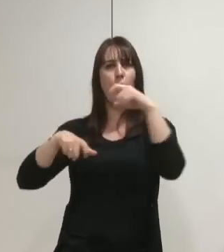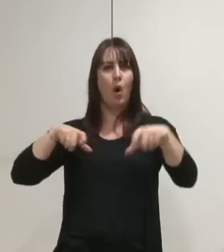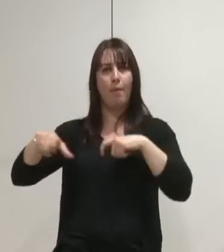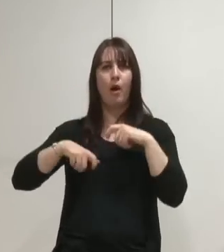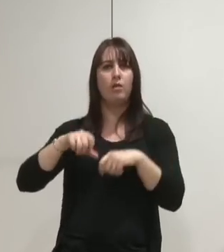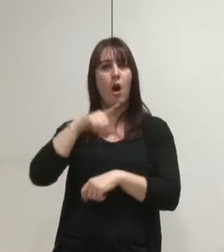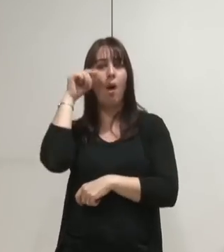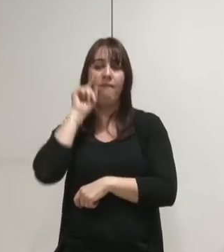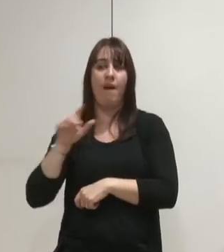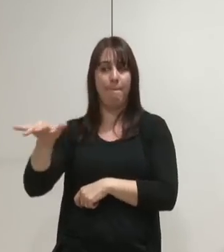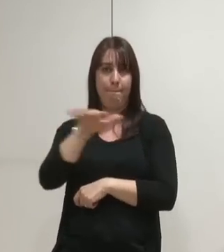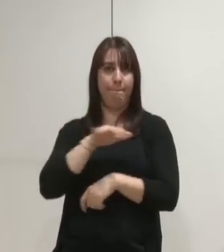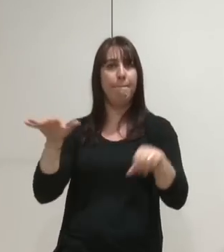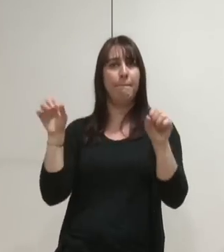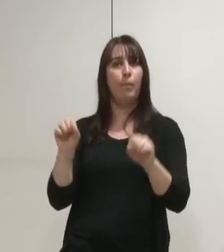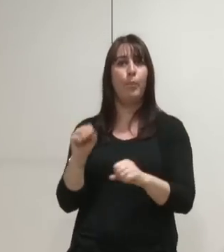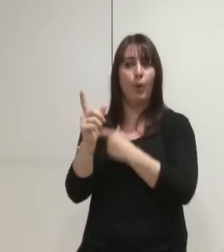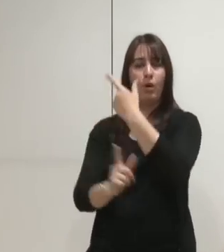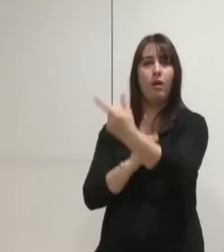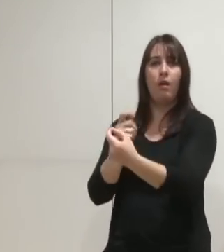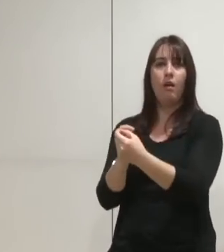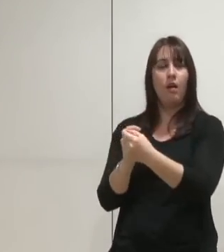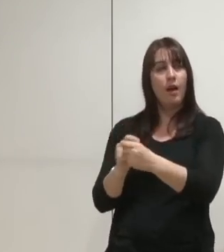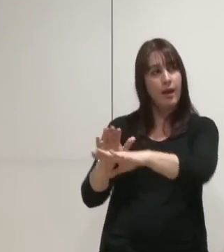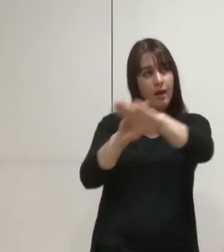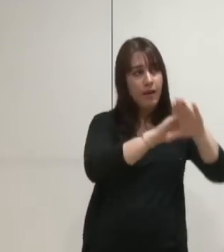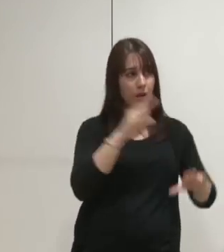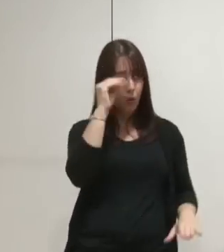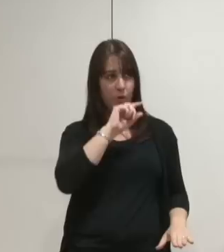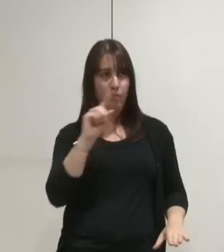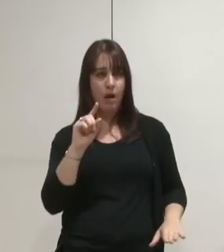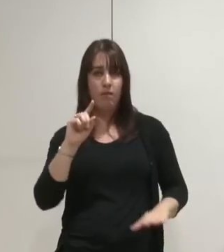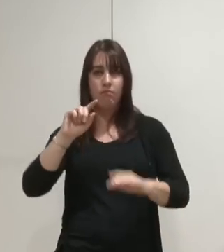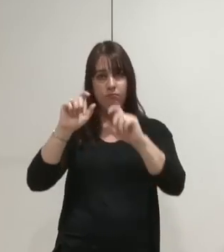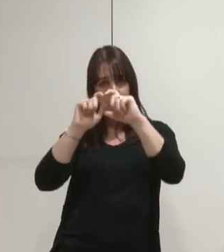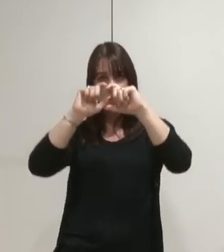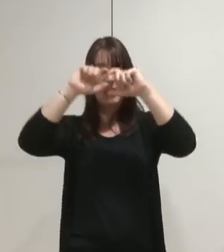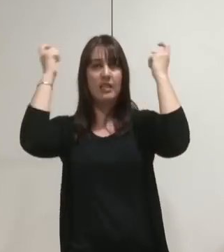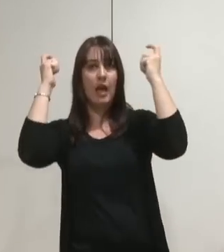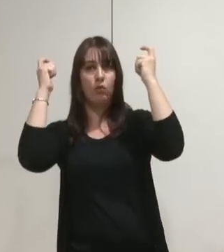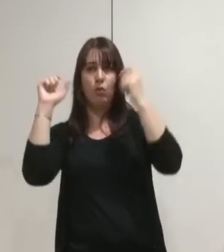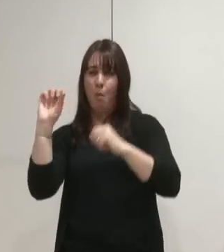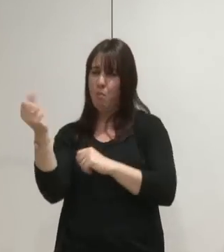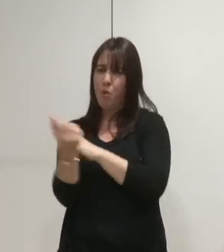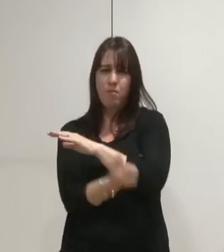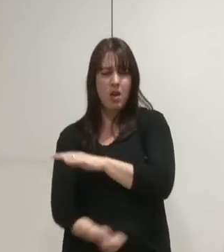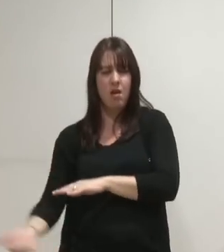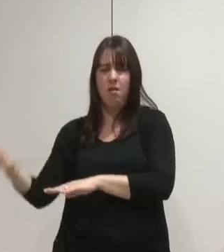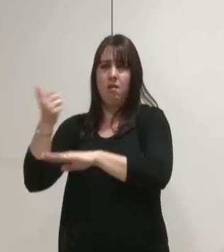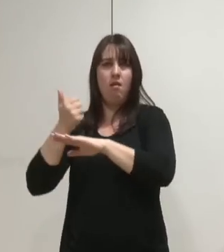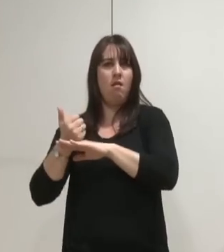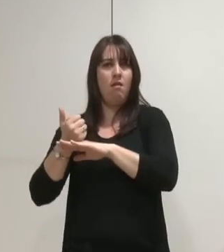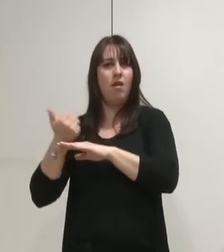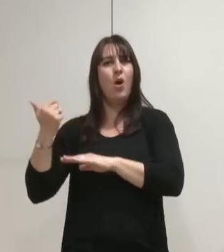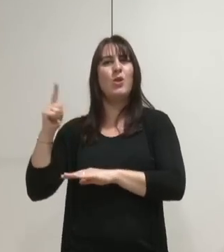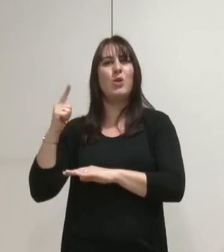collaboratrices qui en bénéficie et qui je vous le rappelle est un des statuts qui a été mis en place à la fin de la